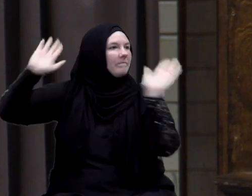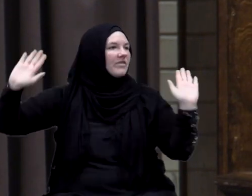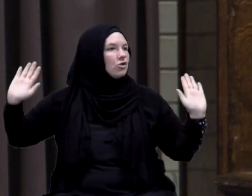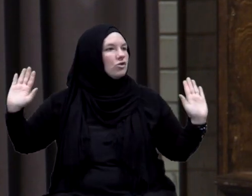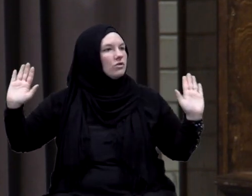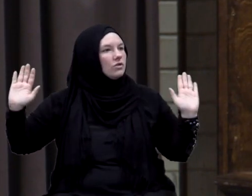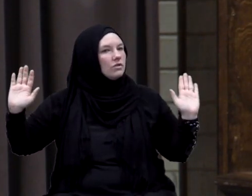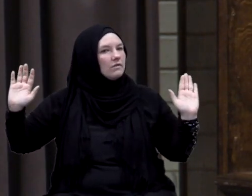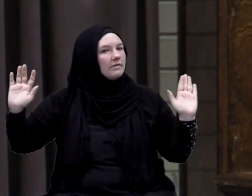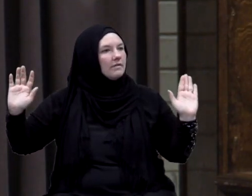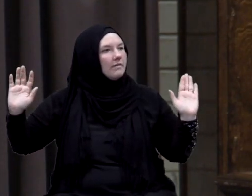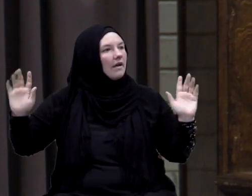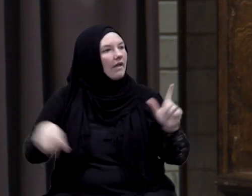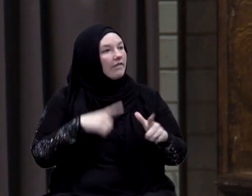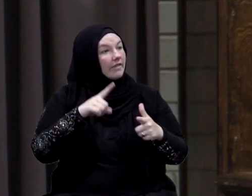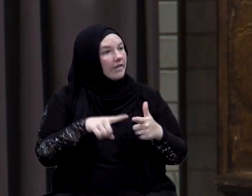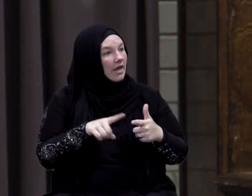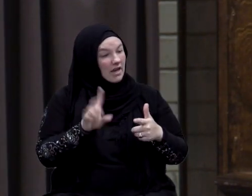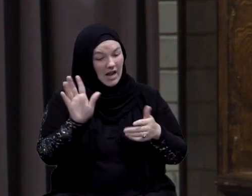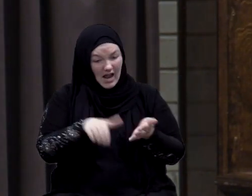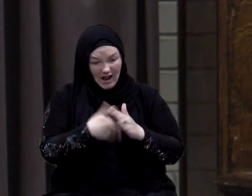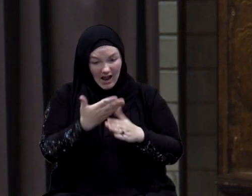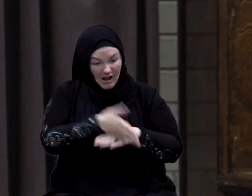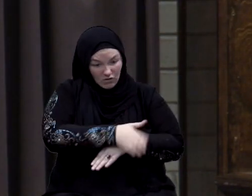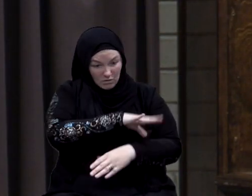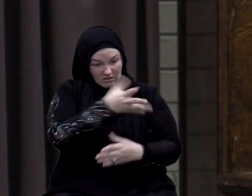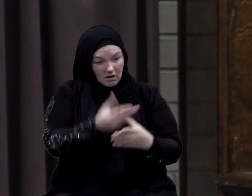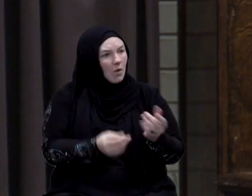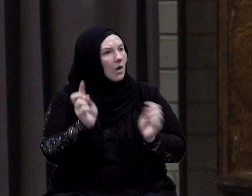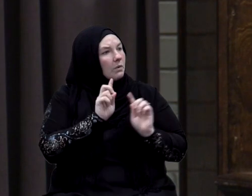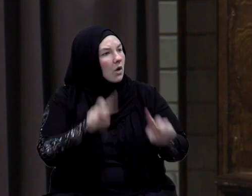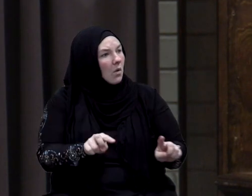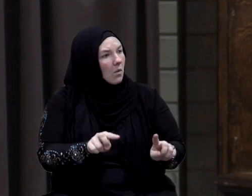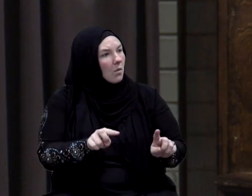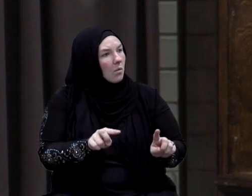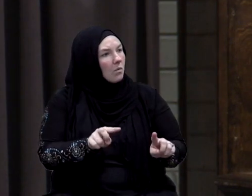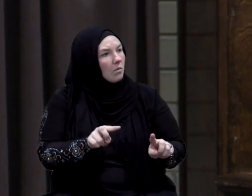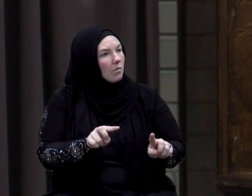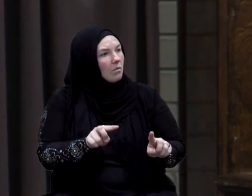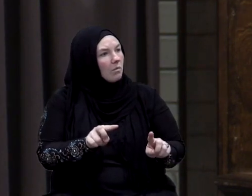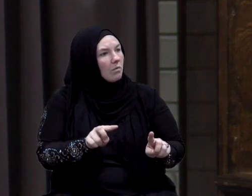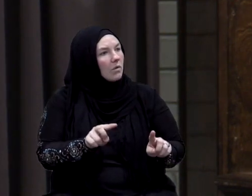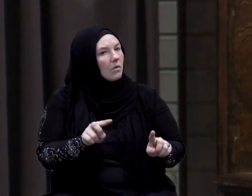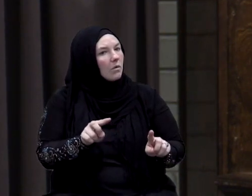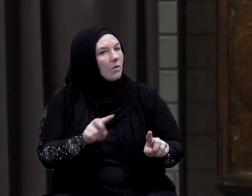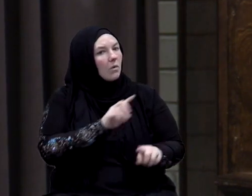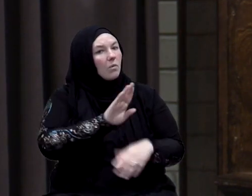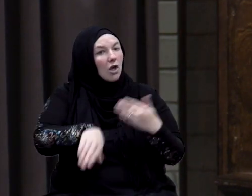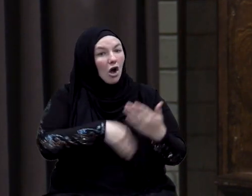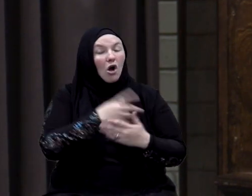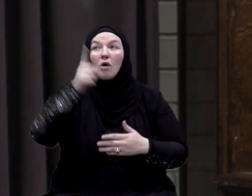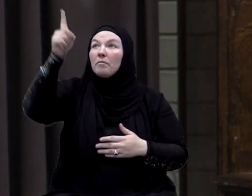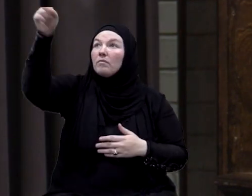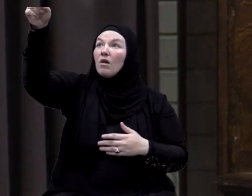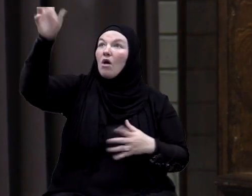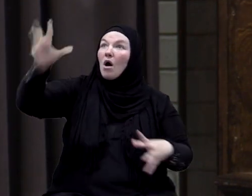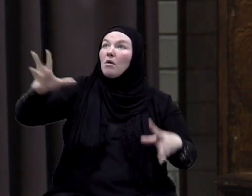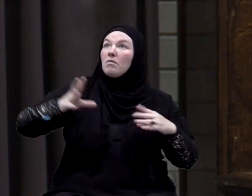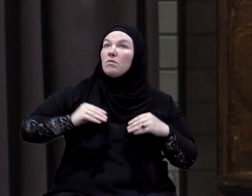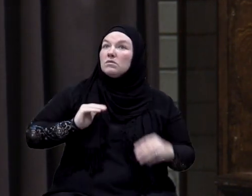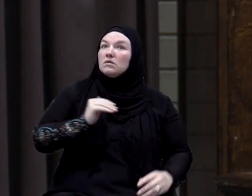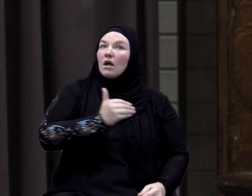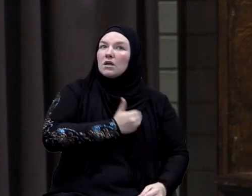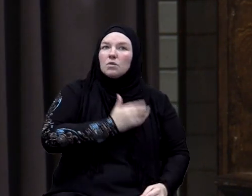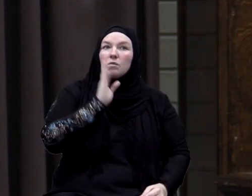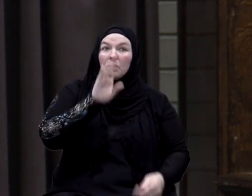go? We go back to Him. إِنَّ لِلَّهِ وَإِنَّ إِلَيْهِ رَاجِعُونَ. We all belong to Allah, and we are all